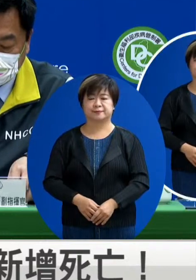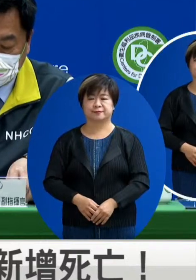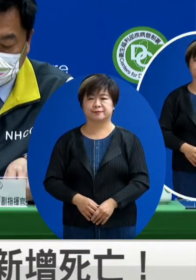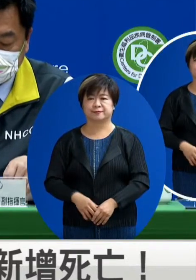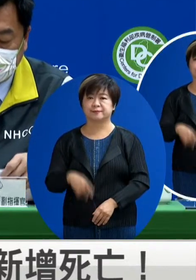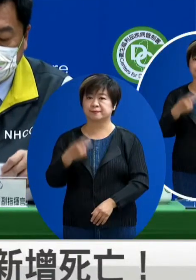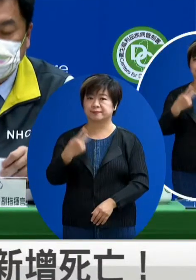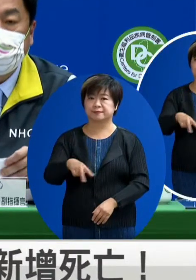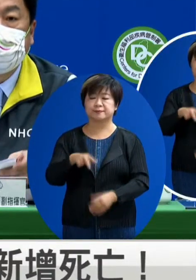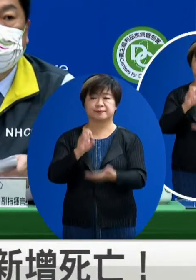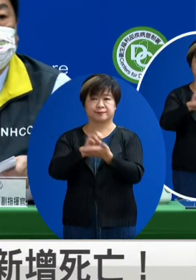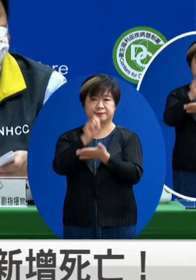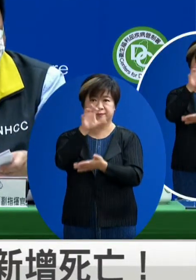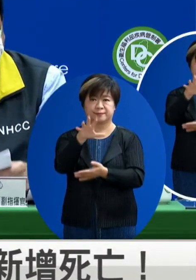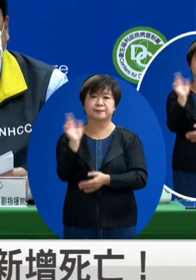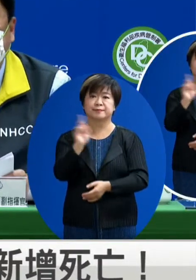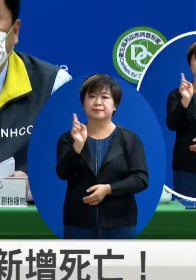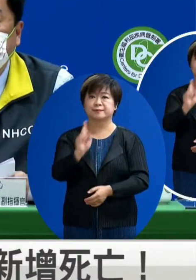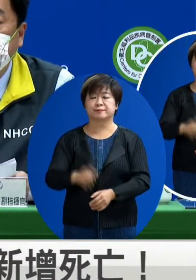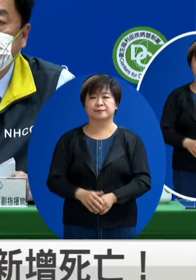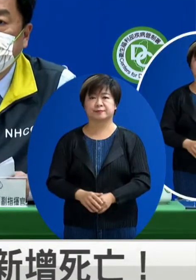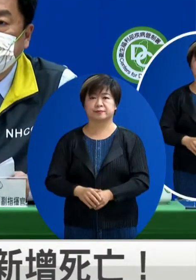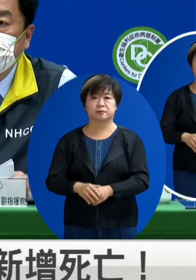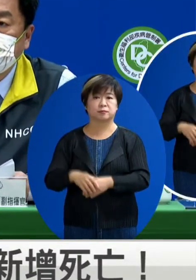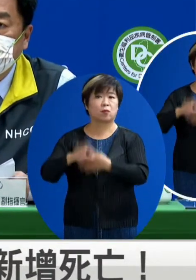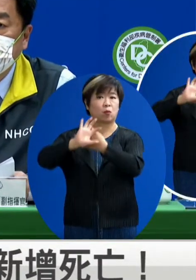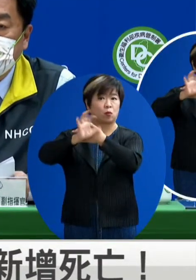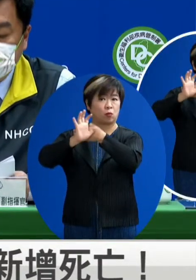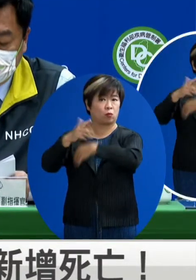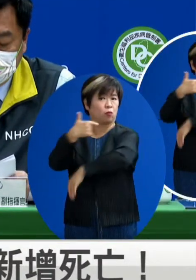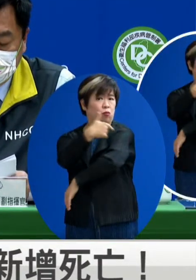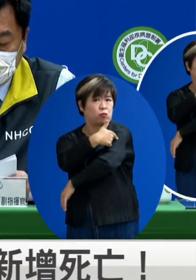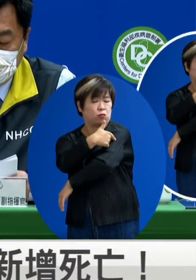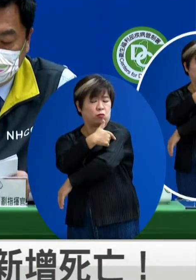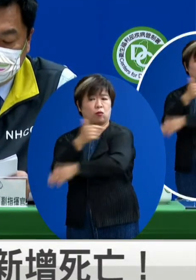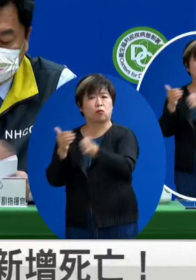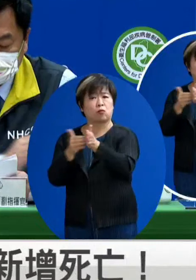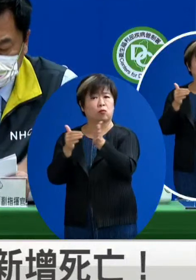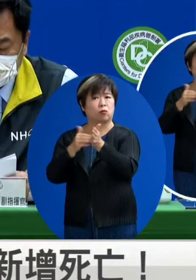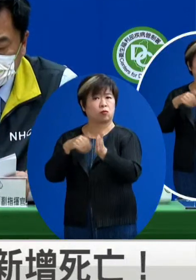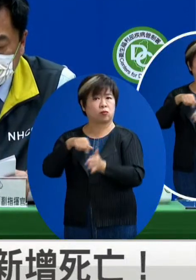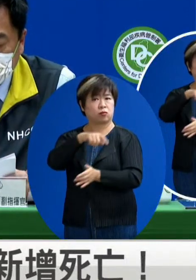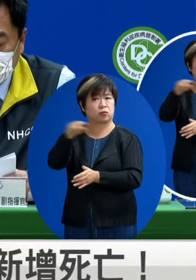另外跟大家说明一下我们在国外接种疫苗的部分